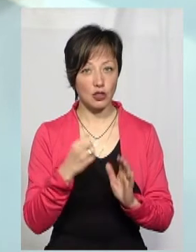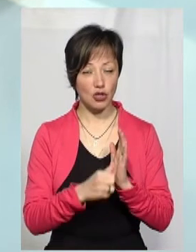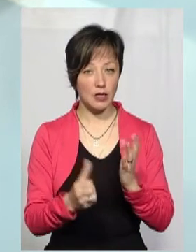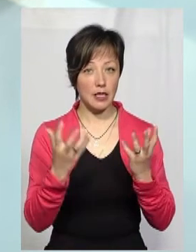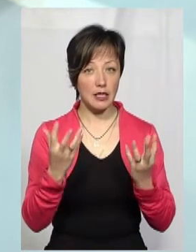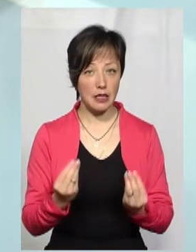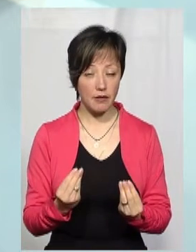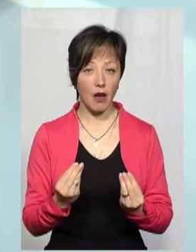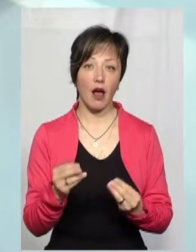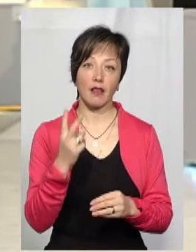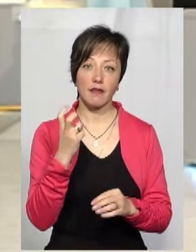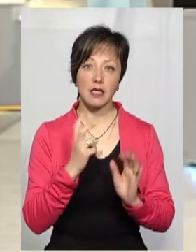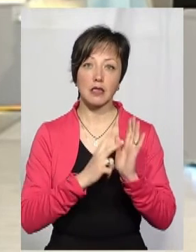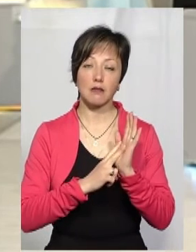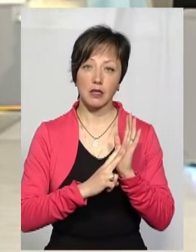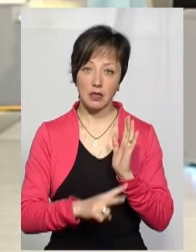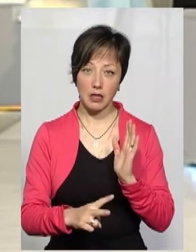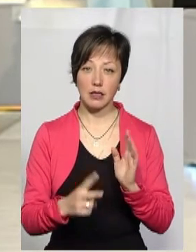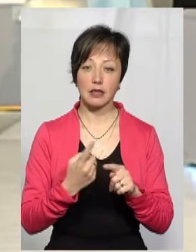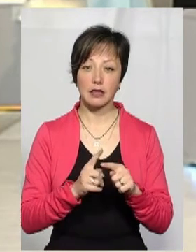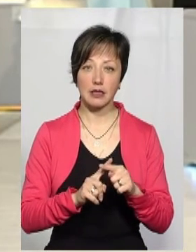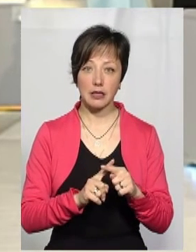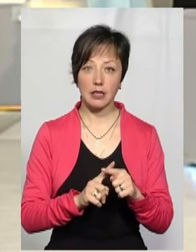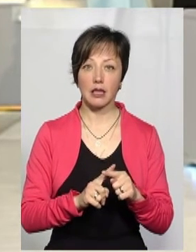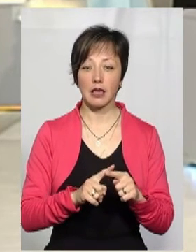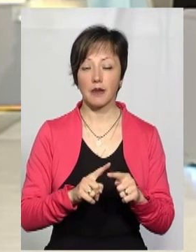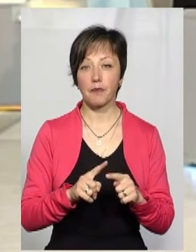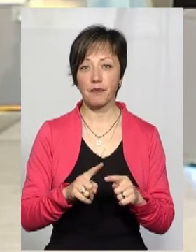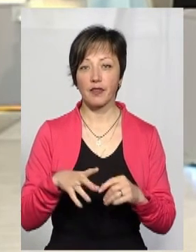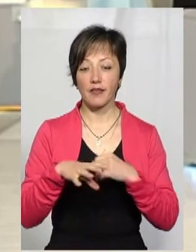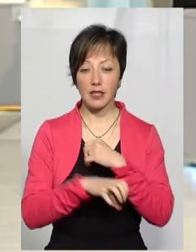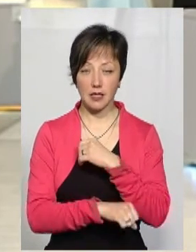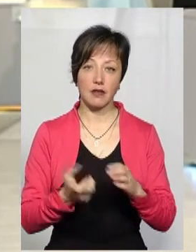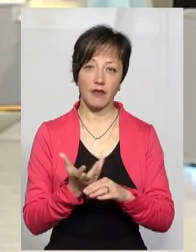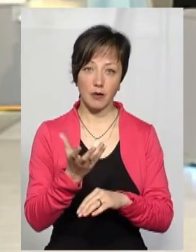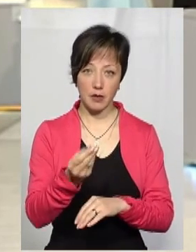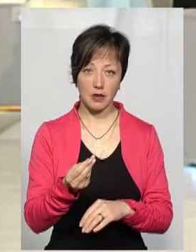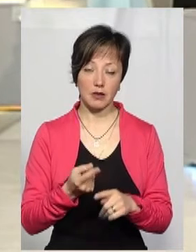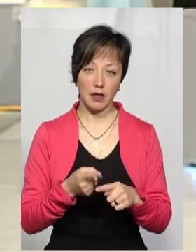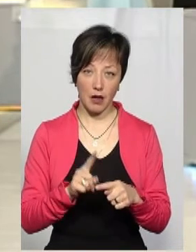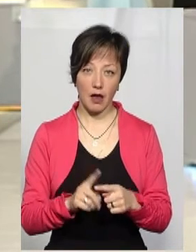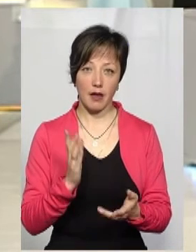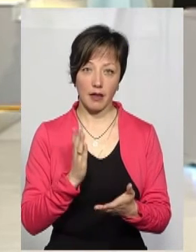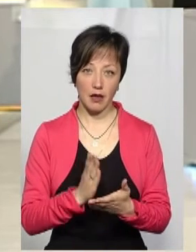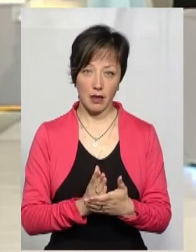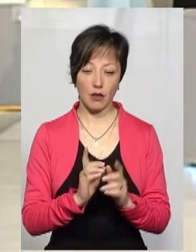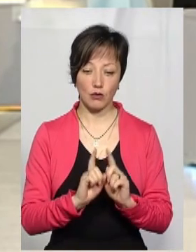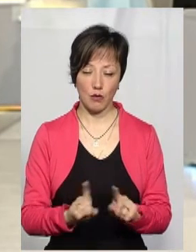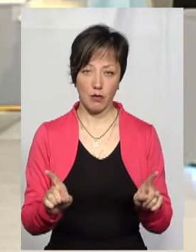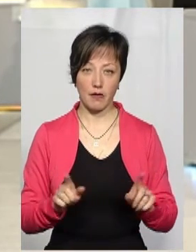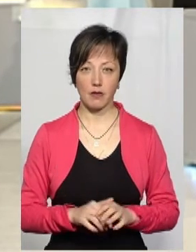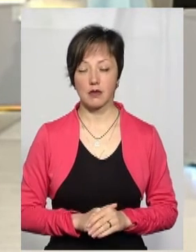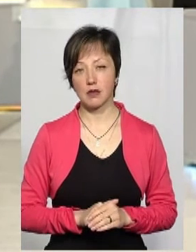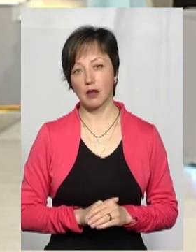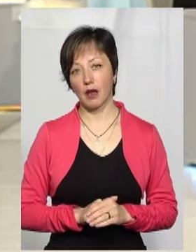360 календарних днів, як всім, а на 270. В неї це 3 місяці забирають, але в кінці виплати. Тому от